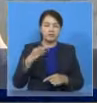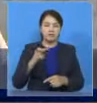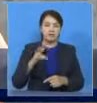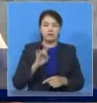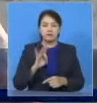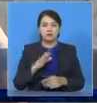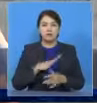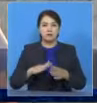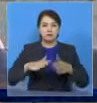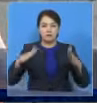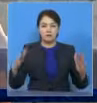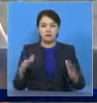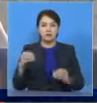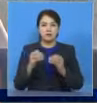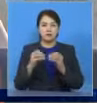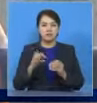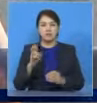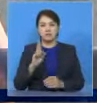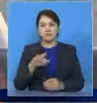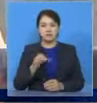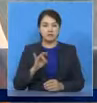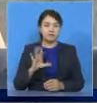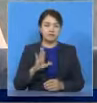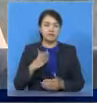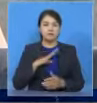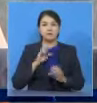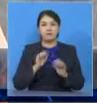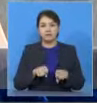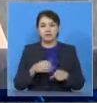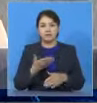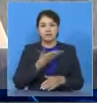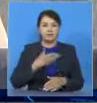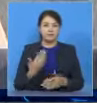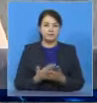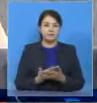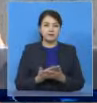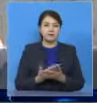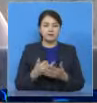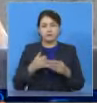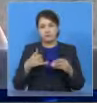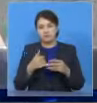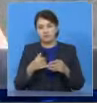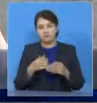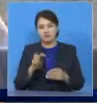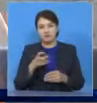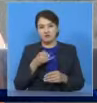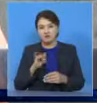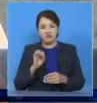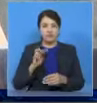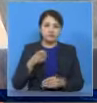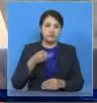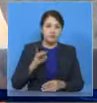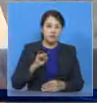километров и шириной больше 10 километров. То есть здесь, можно сказать, это наши местные, да, те же самые сафари Дубая можно